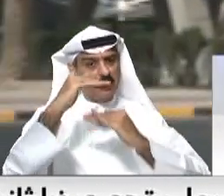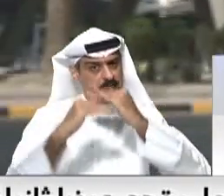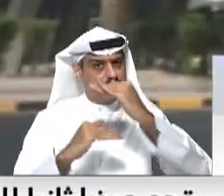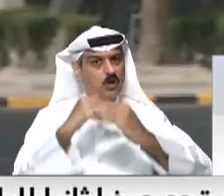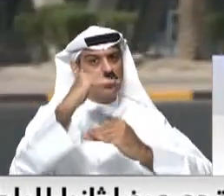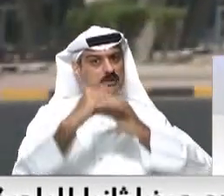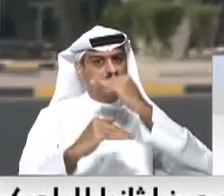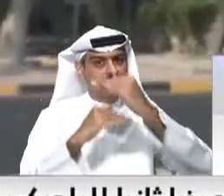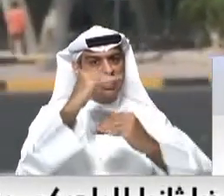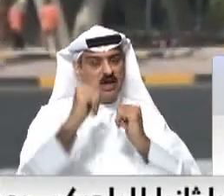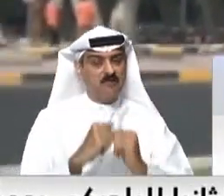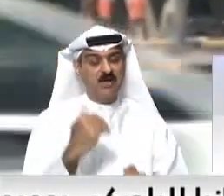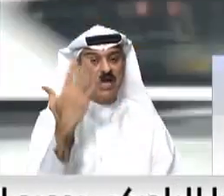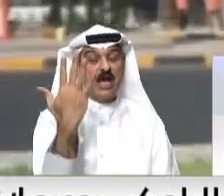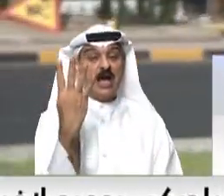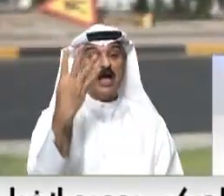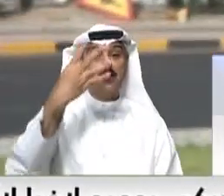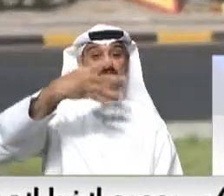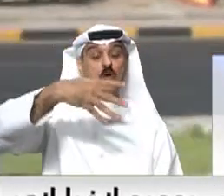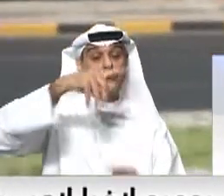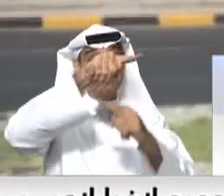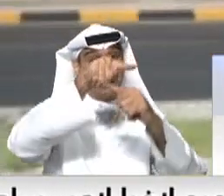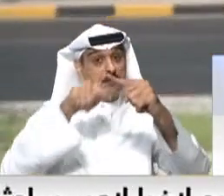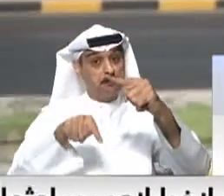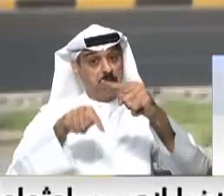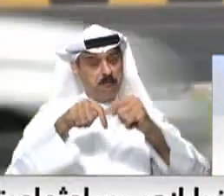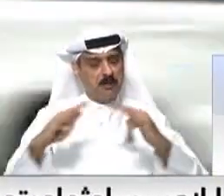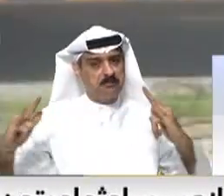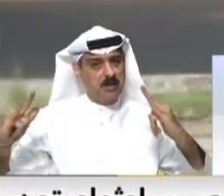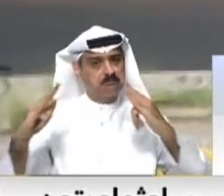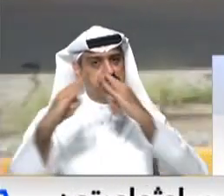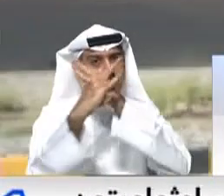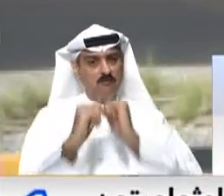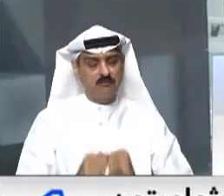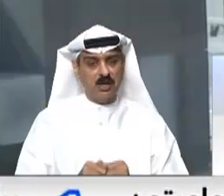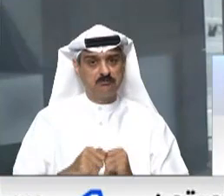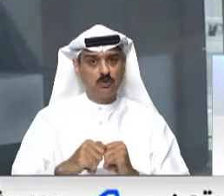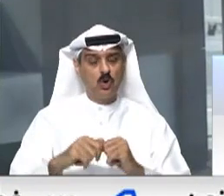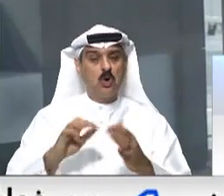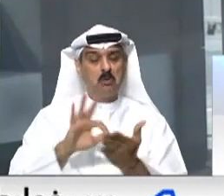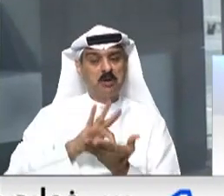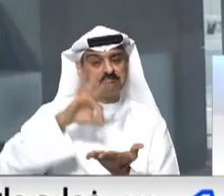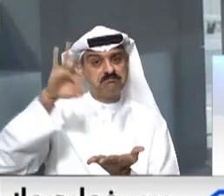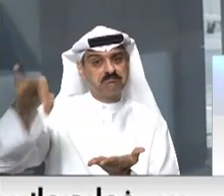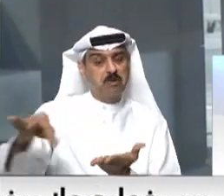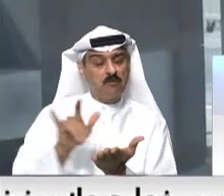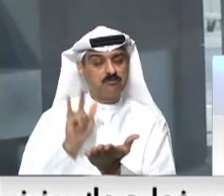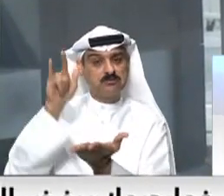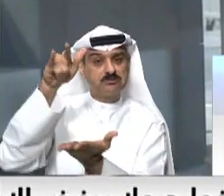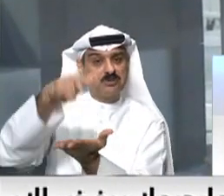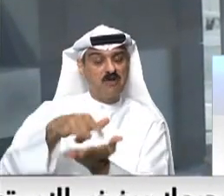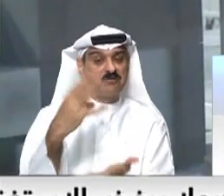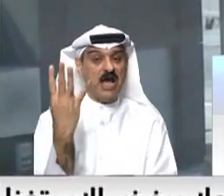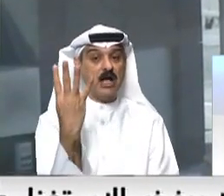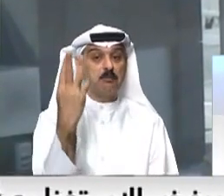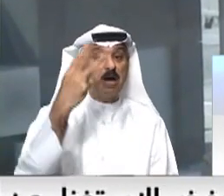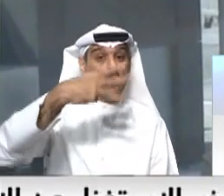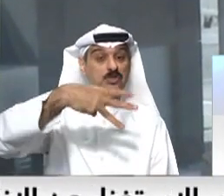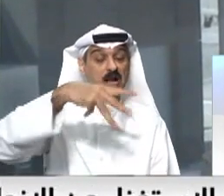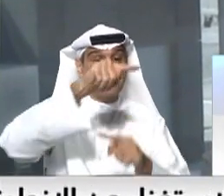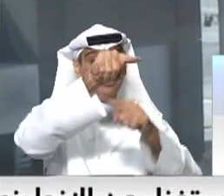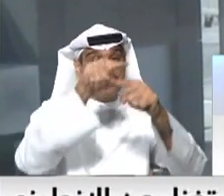النبي بنسبه 45% فيما نمت كفاءه تشغيل الرحلات بنسبه 34%